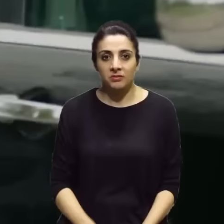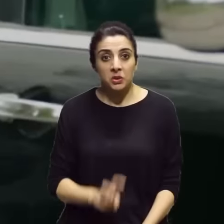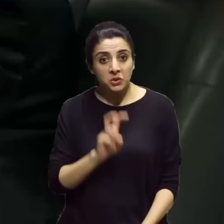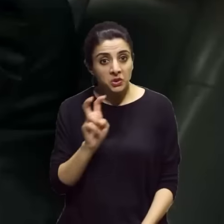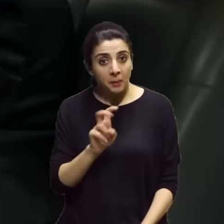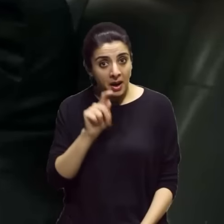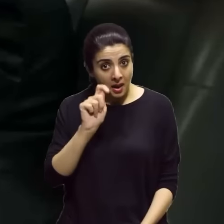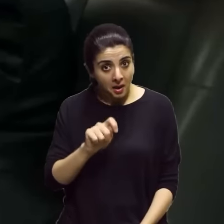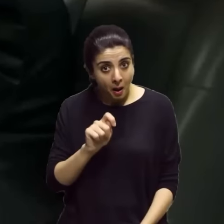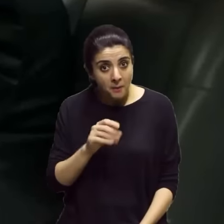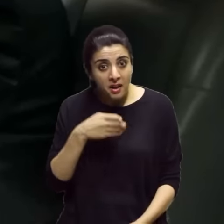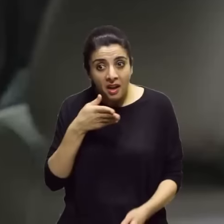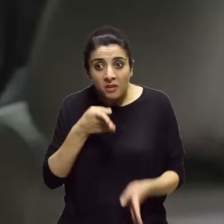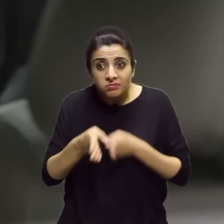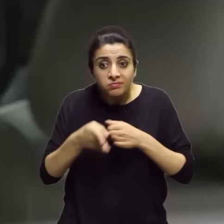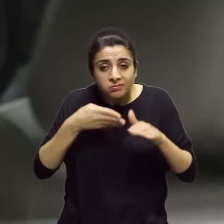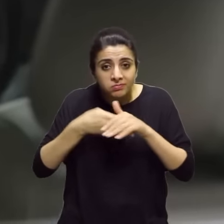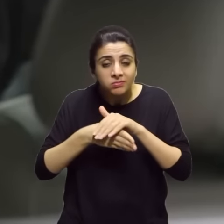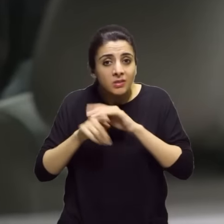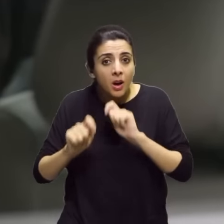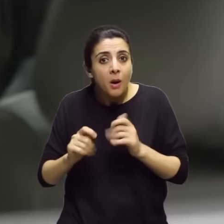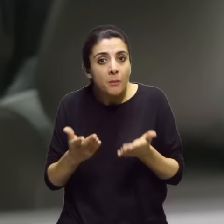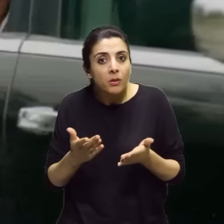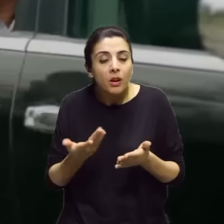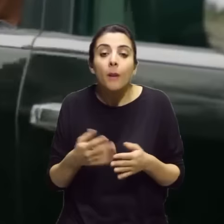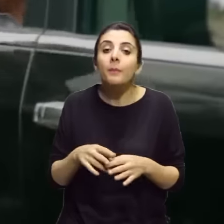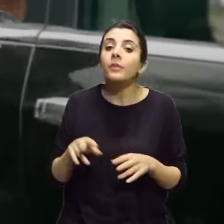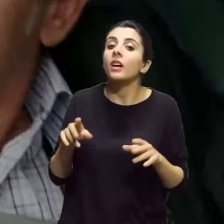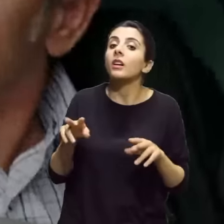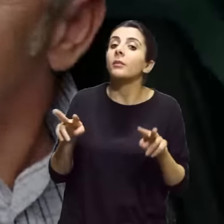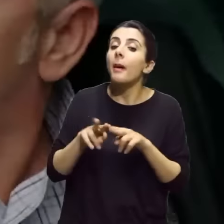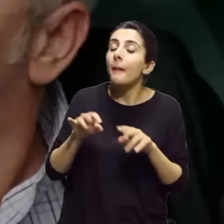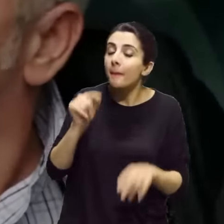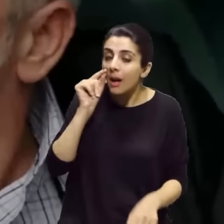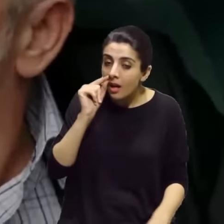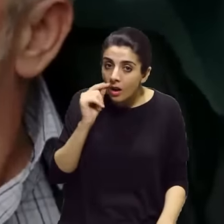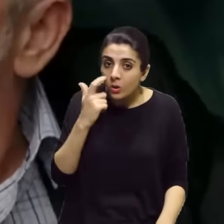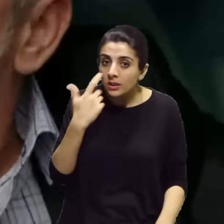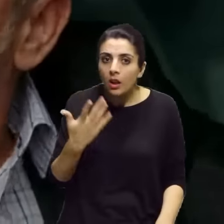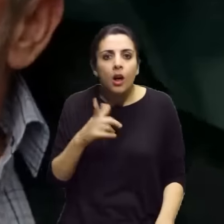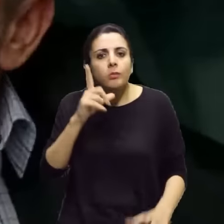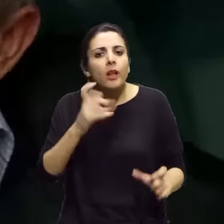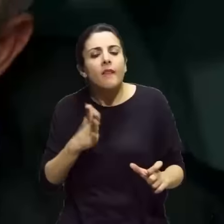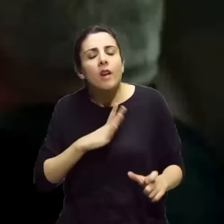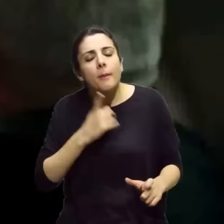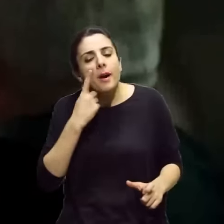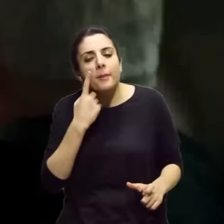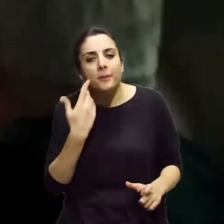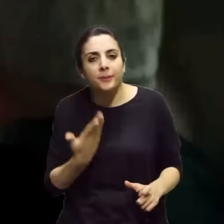Çapkınlık da yapanmış kuytu park köşelerinde. Mendiş Bey hoş geldiniz. Ne oldu, ne çektin, göster bak.